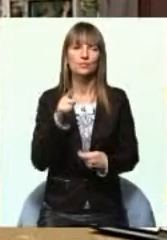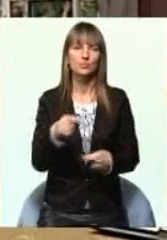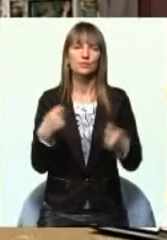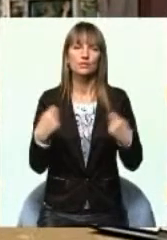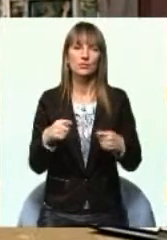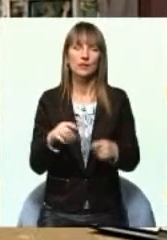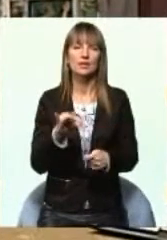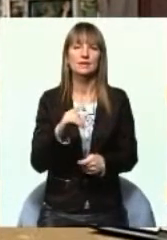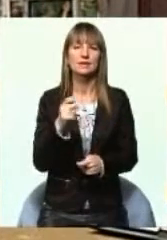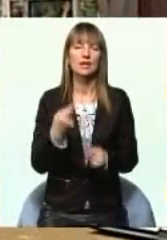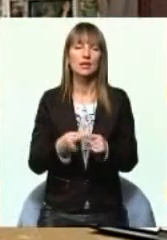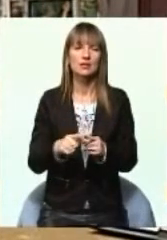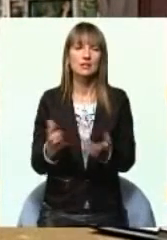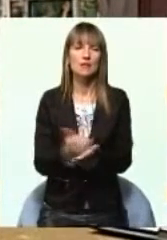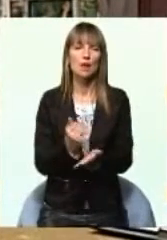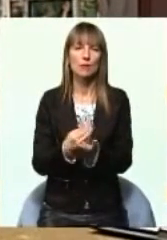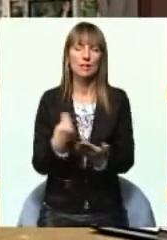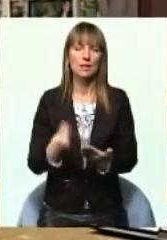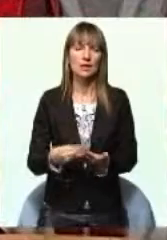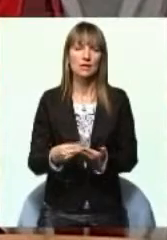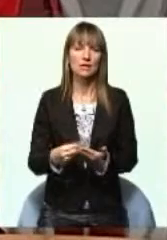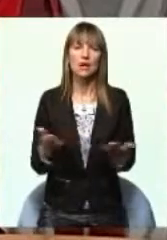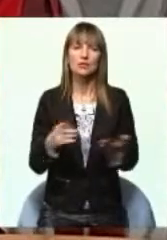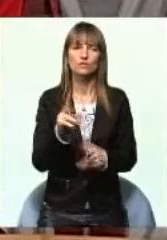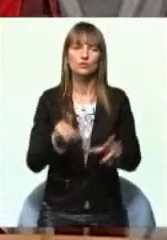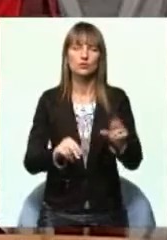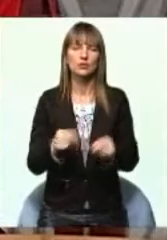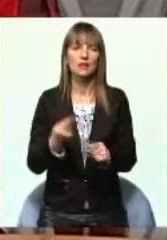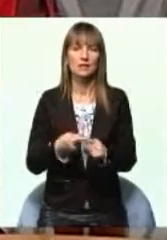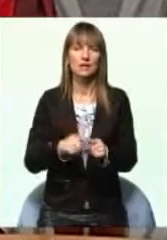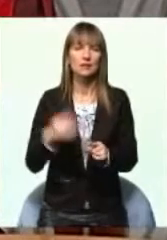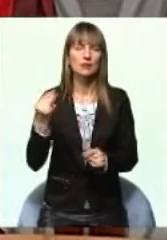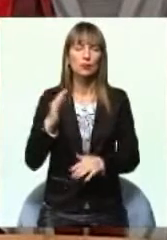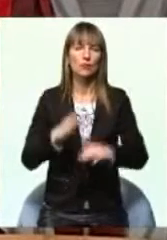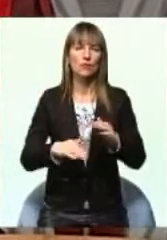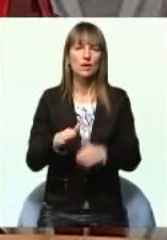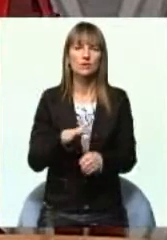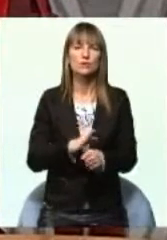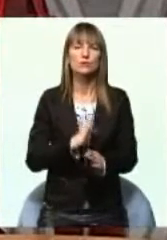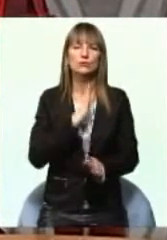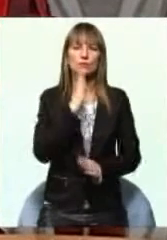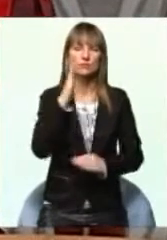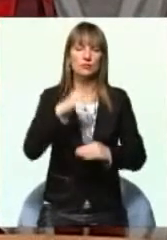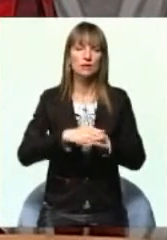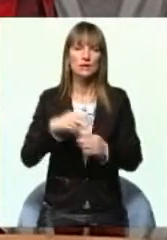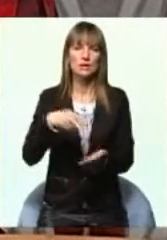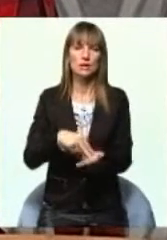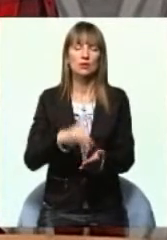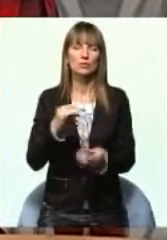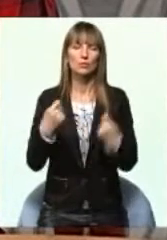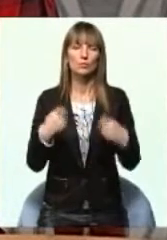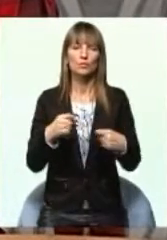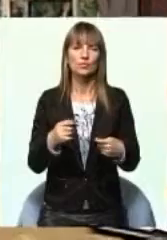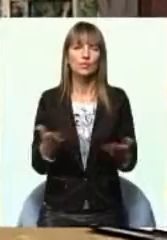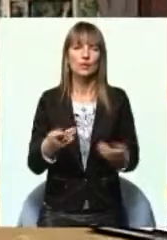продают и за это зарабатывают деньги. А як ти вважаєш, це цікава професія? Цілий день стояти у магазині і торгувати, продавати якісь певні